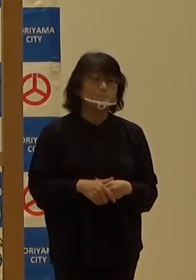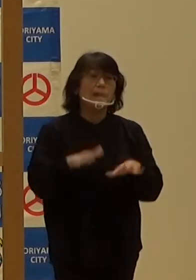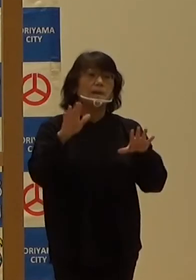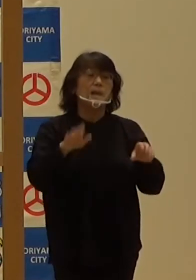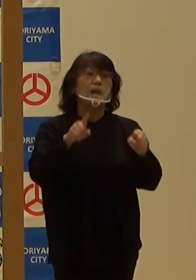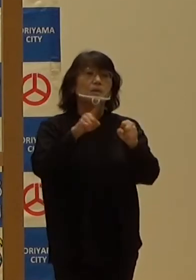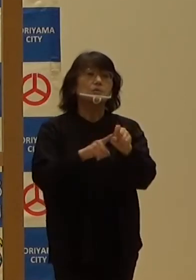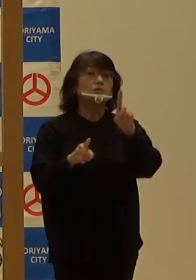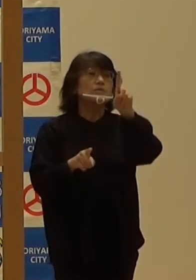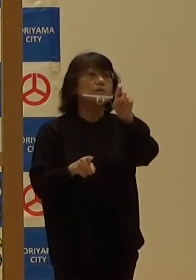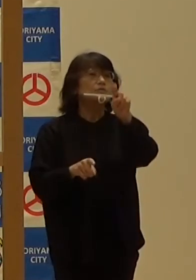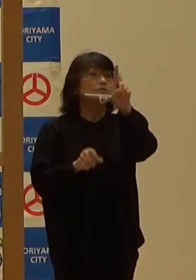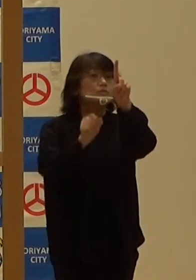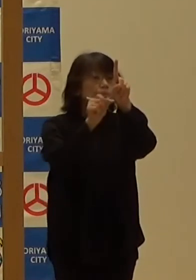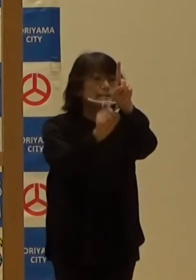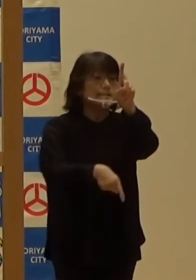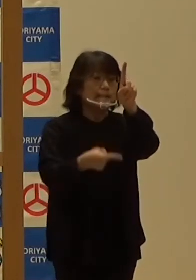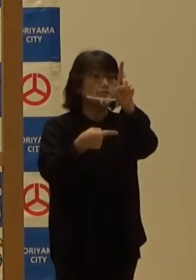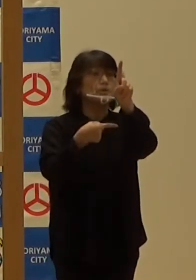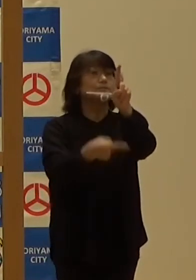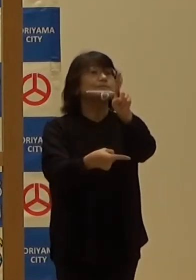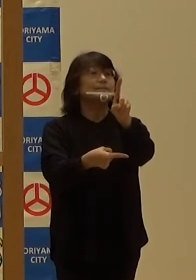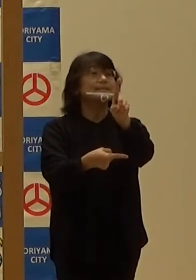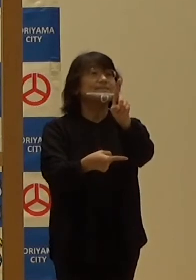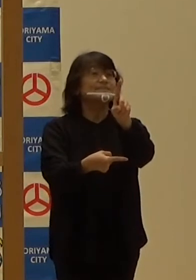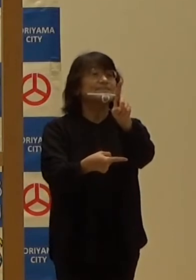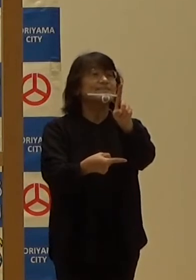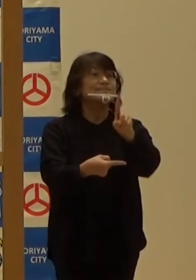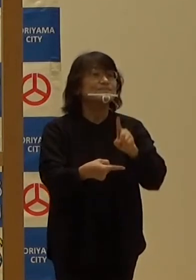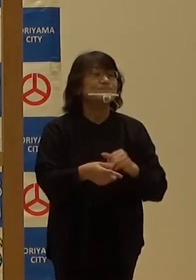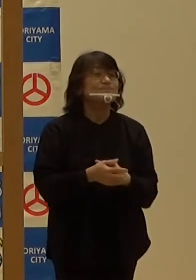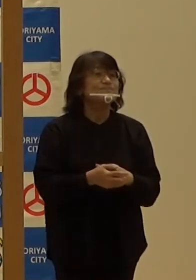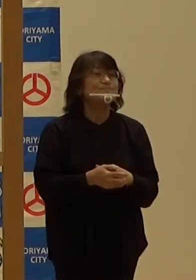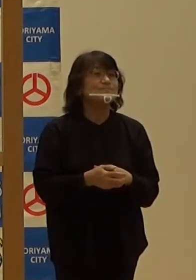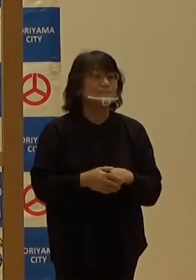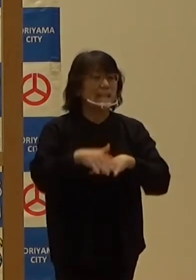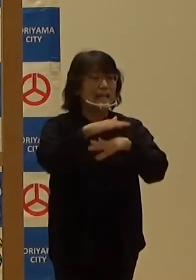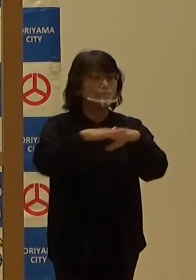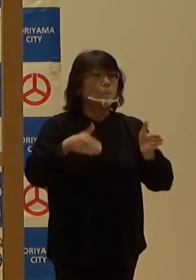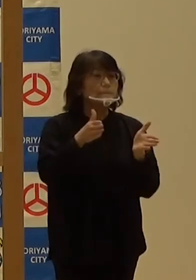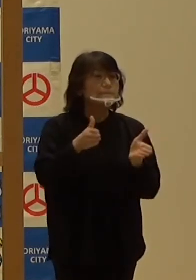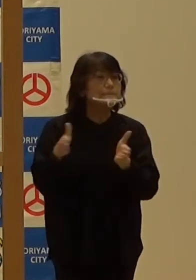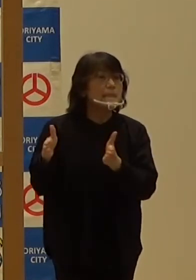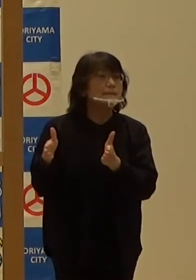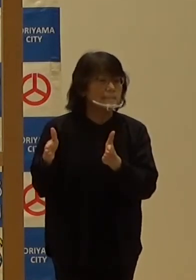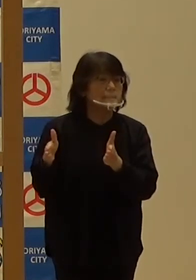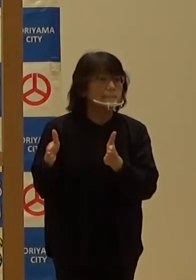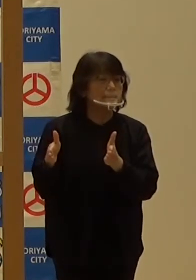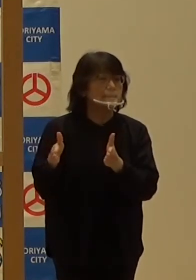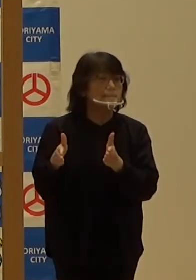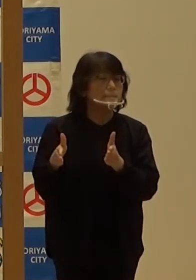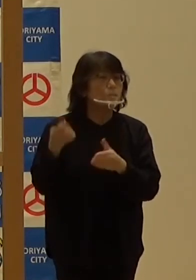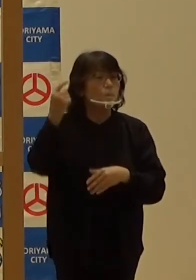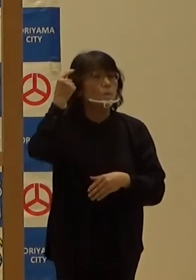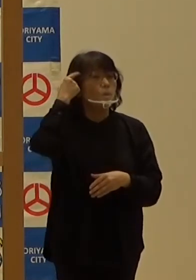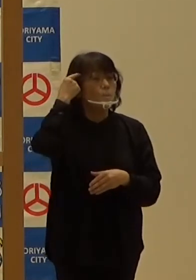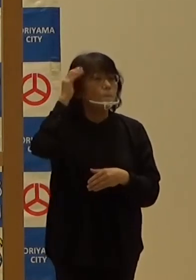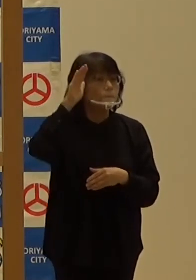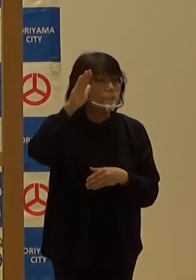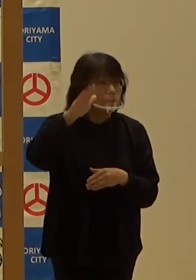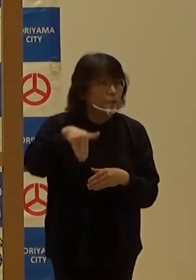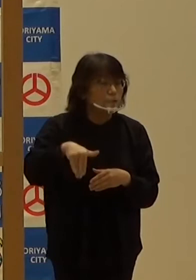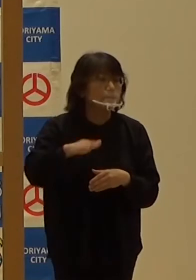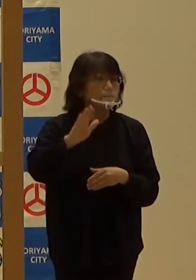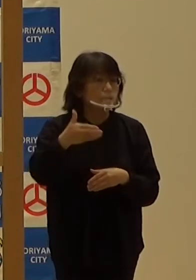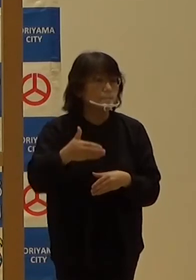のですね11月1日に、従来私ども都市整備部 ということでいたんですけれども、実はあの総合